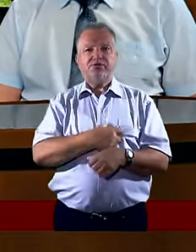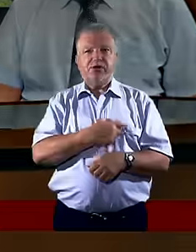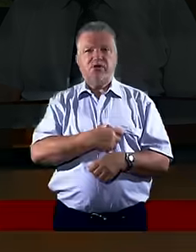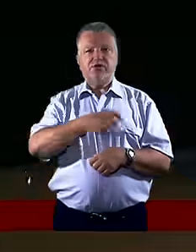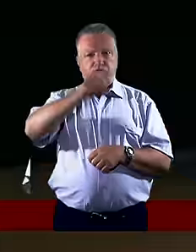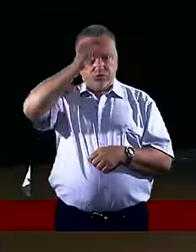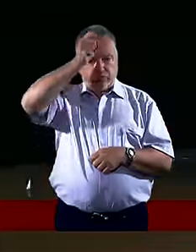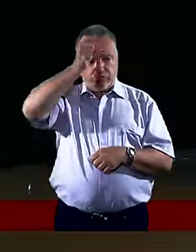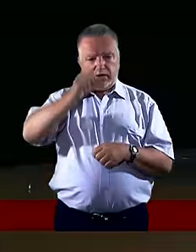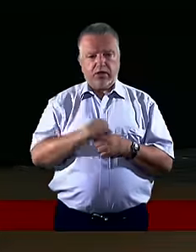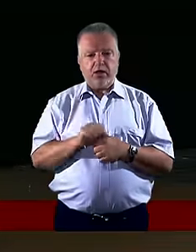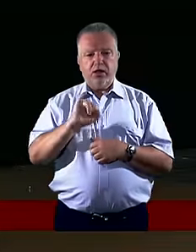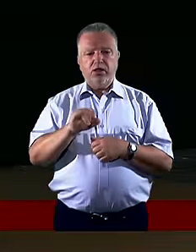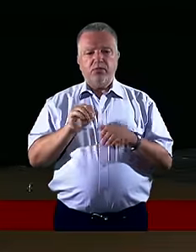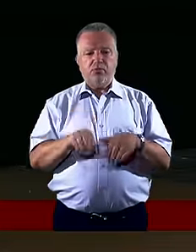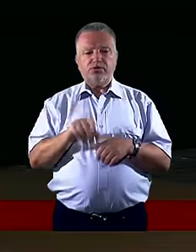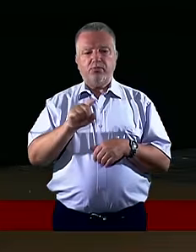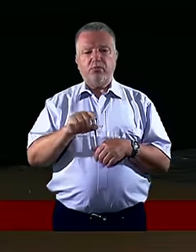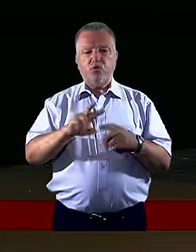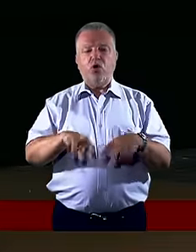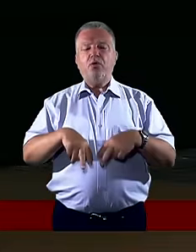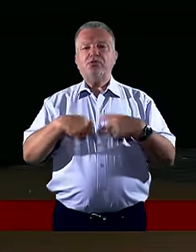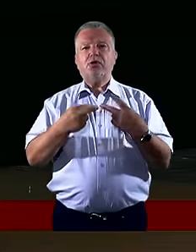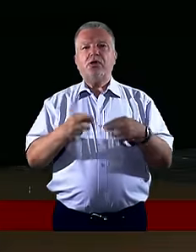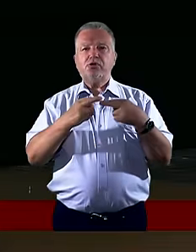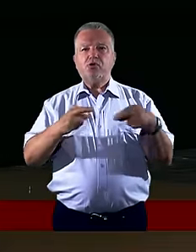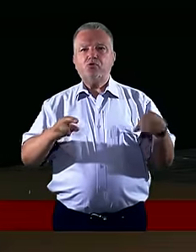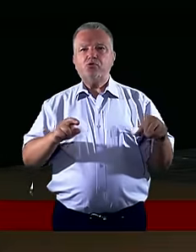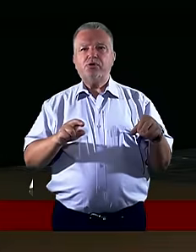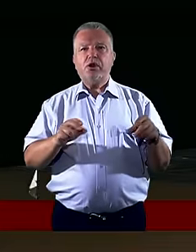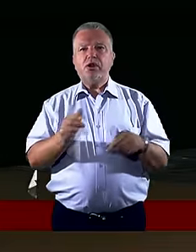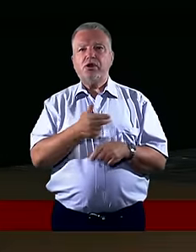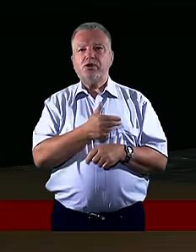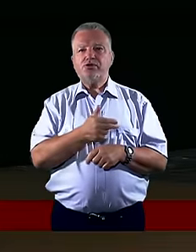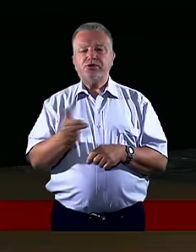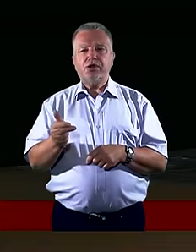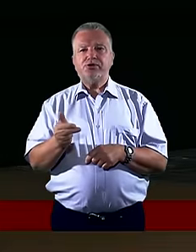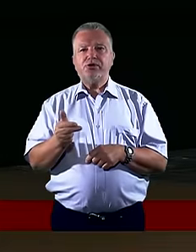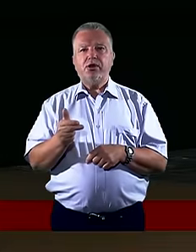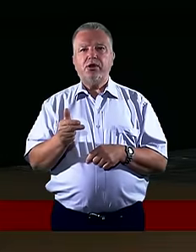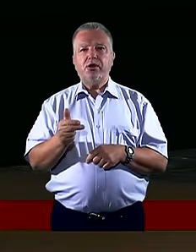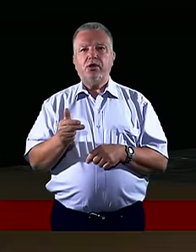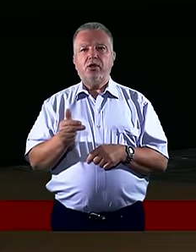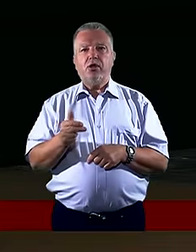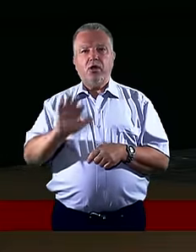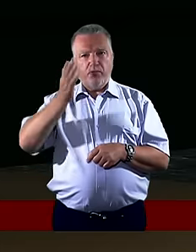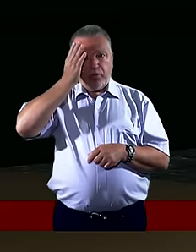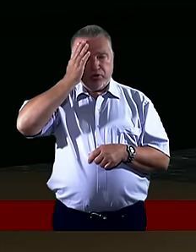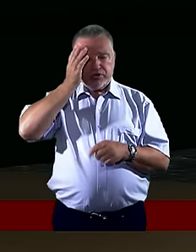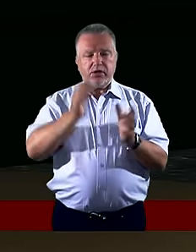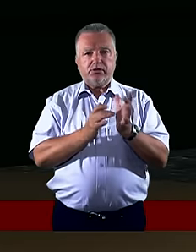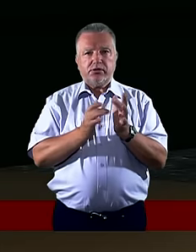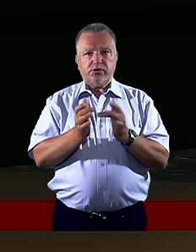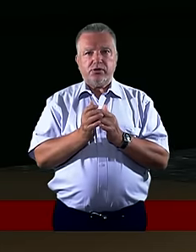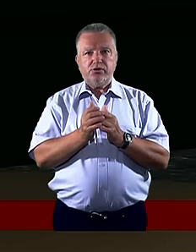co jest w sercu tego człowieka i możemy mu przekazać różne rzeczy, pomóc mu poznać